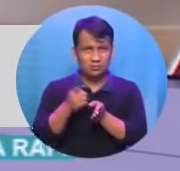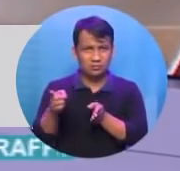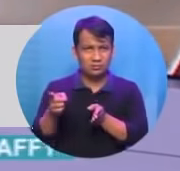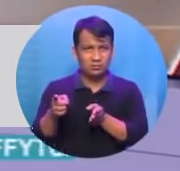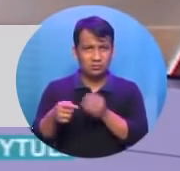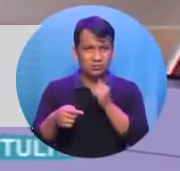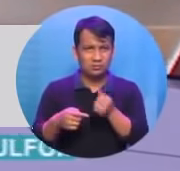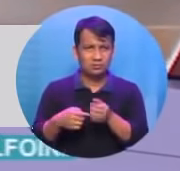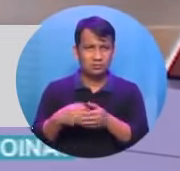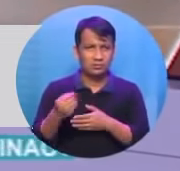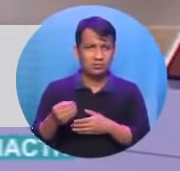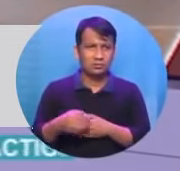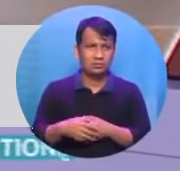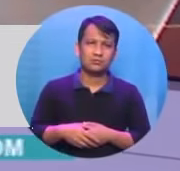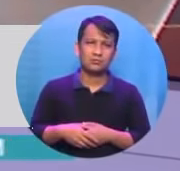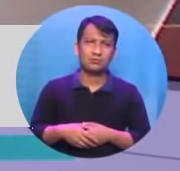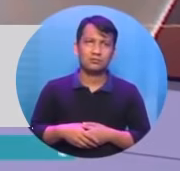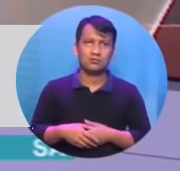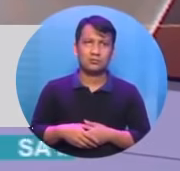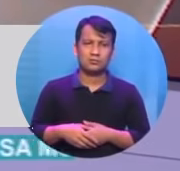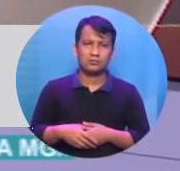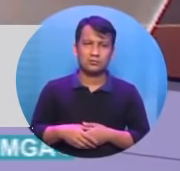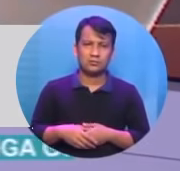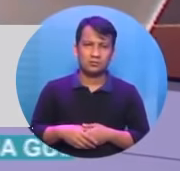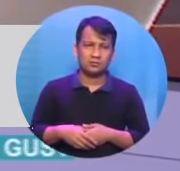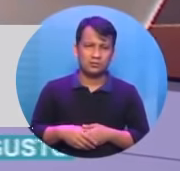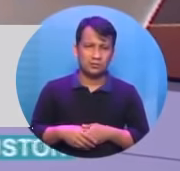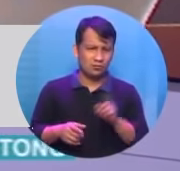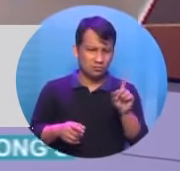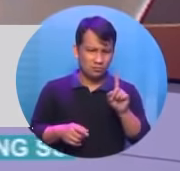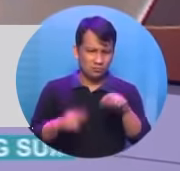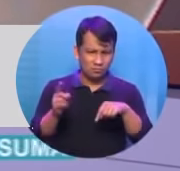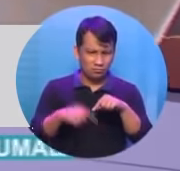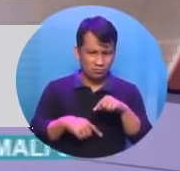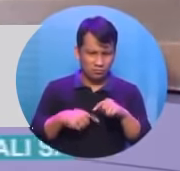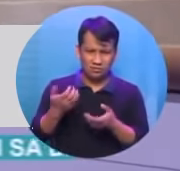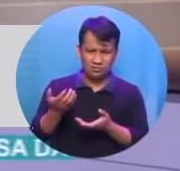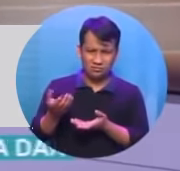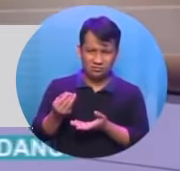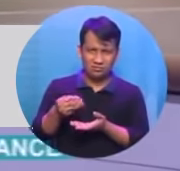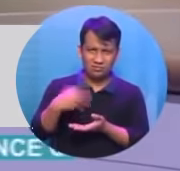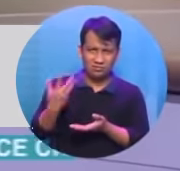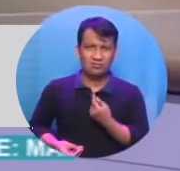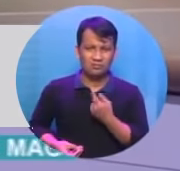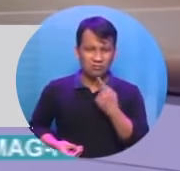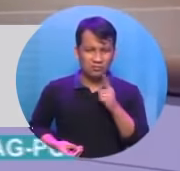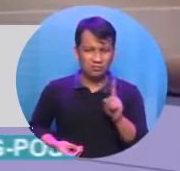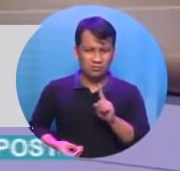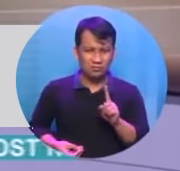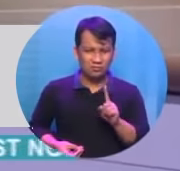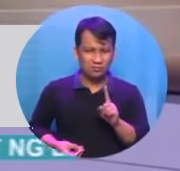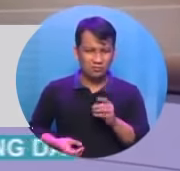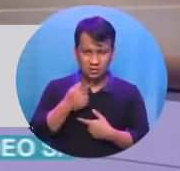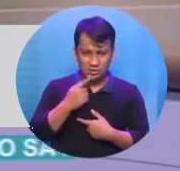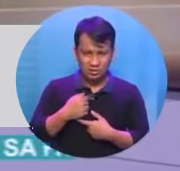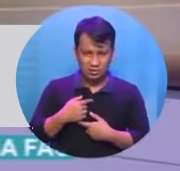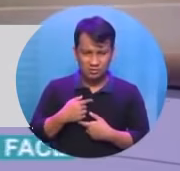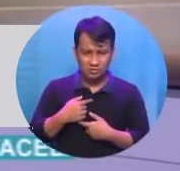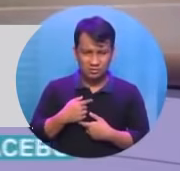halaga, sir. Ha? You agree? Yes, sir. Opo. Ano yun, sir? Ano yun, sir? Kotong? Or, hindi po. Actually,